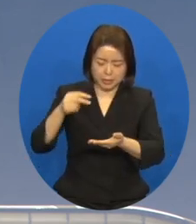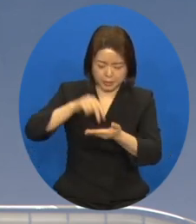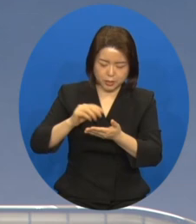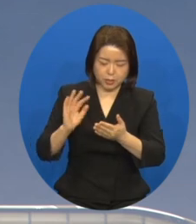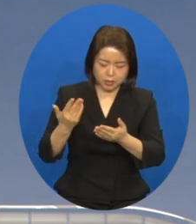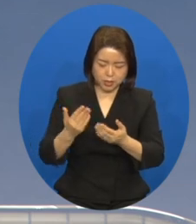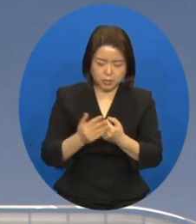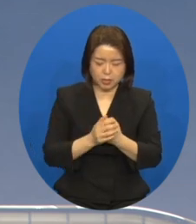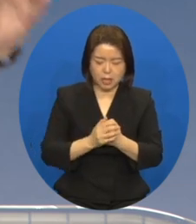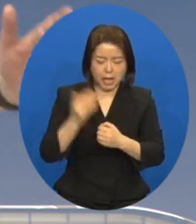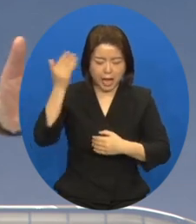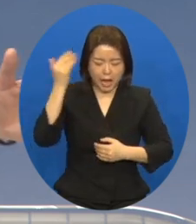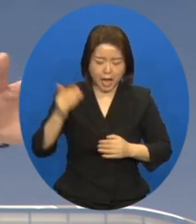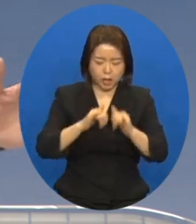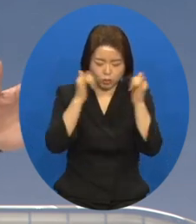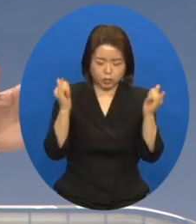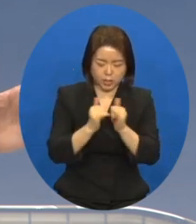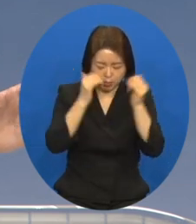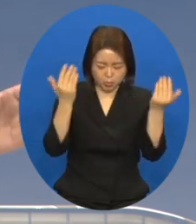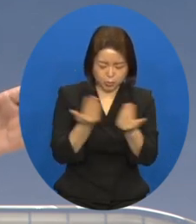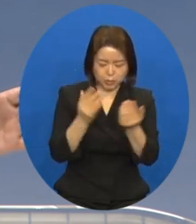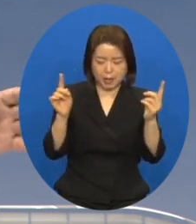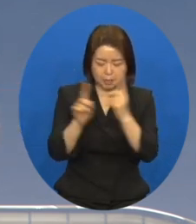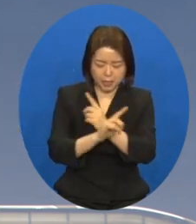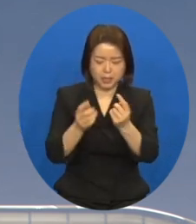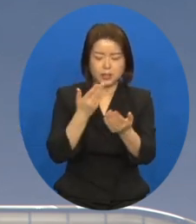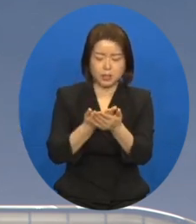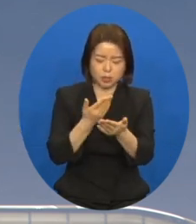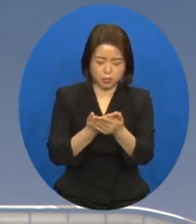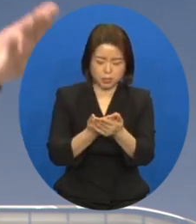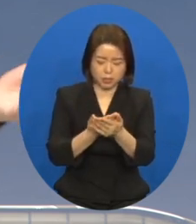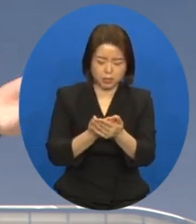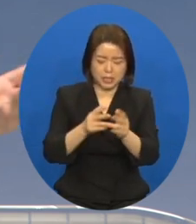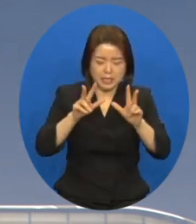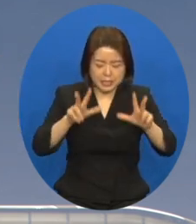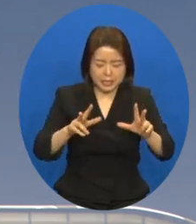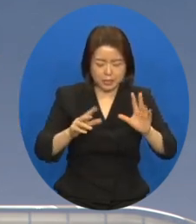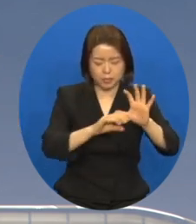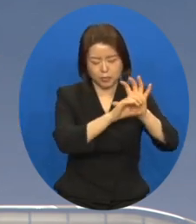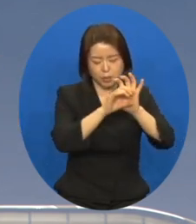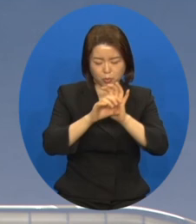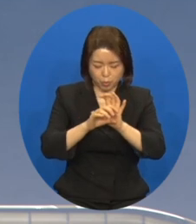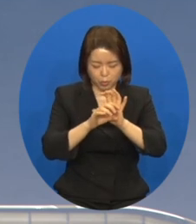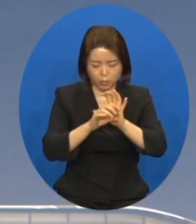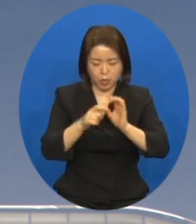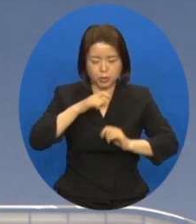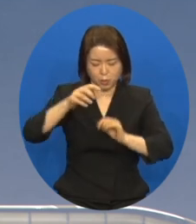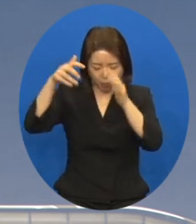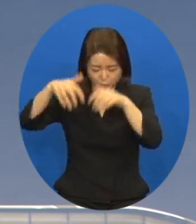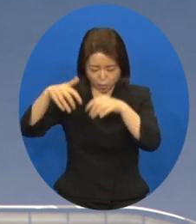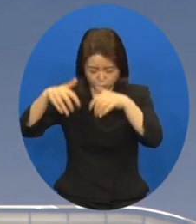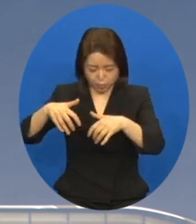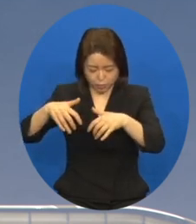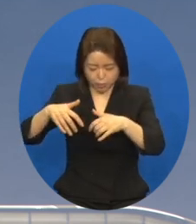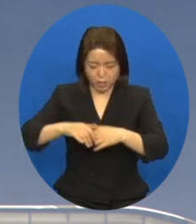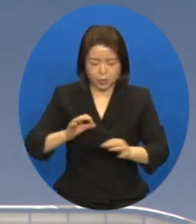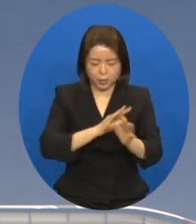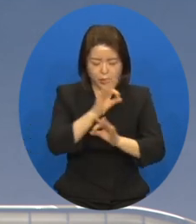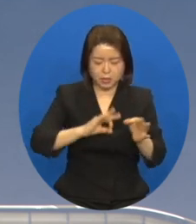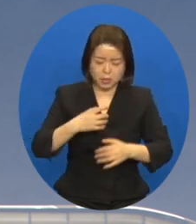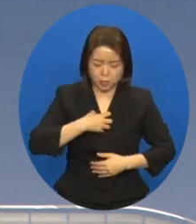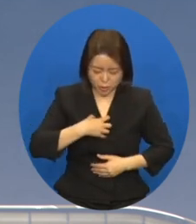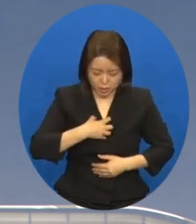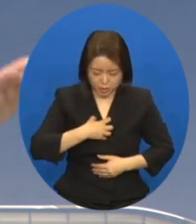하나님 한국 사회 전체가 달라지게 되기를 원합니다. 지금 코로나 또 홍수로 경제적인 어려운